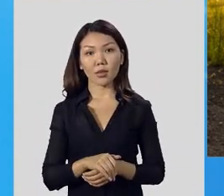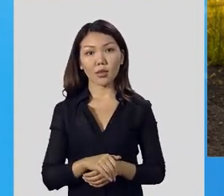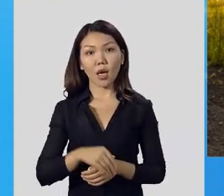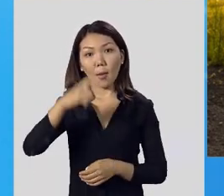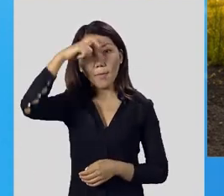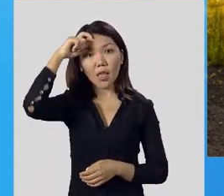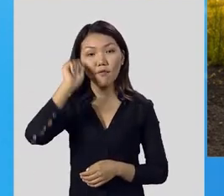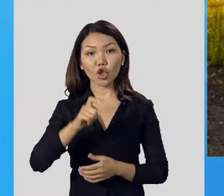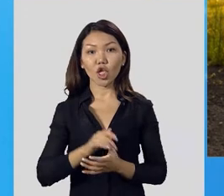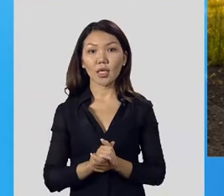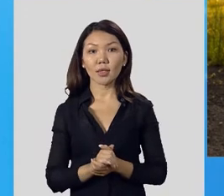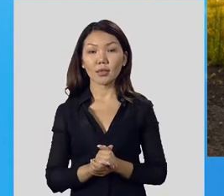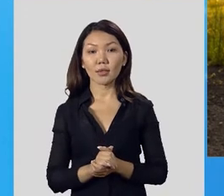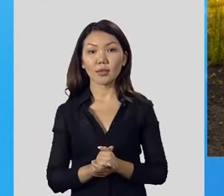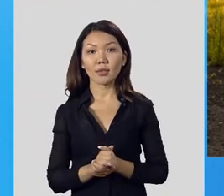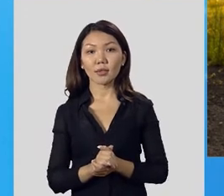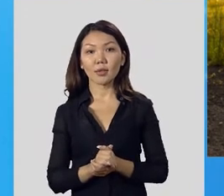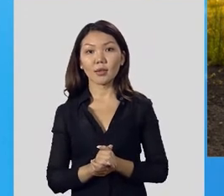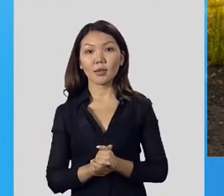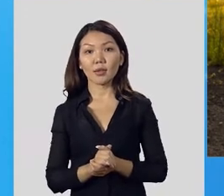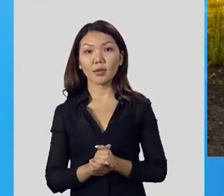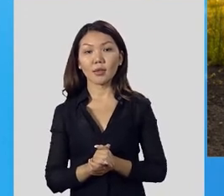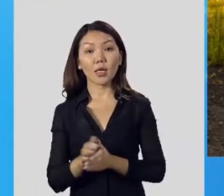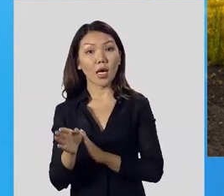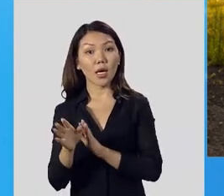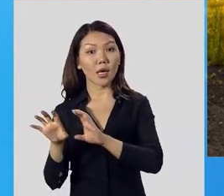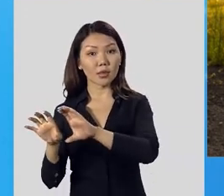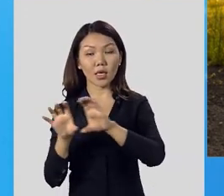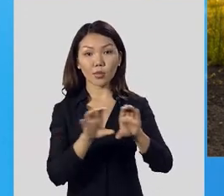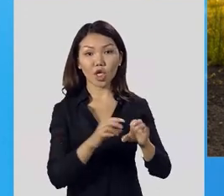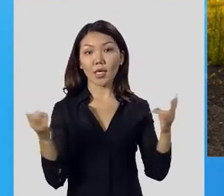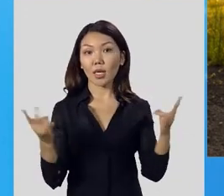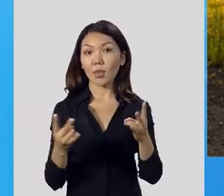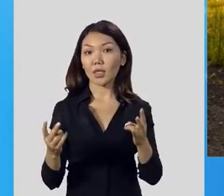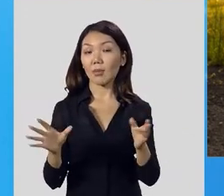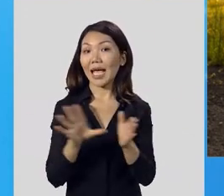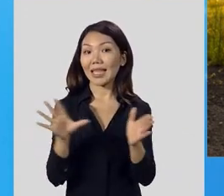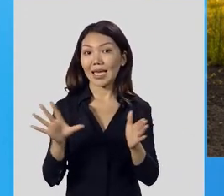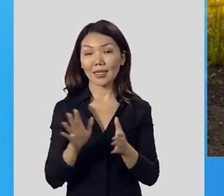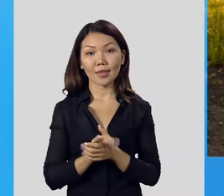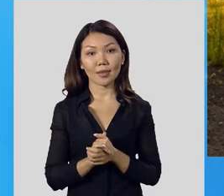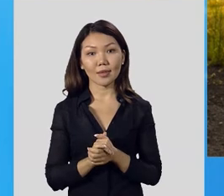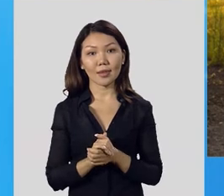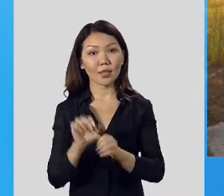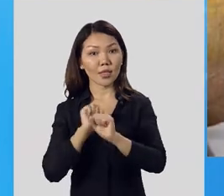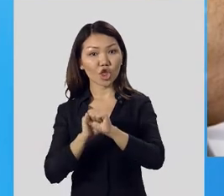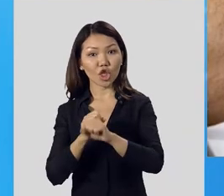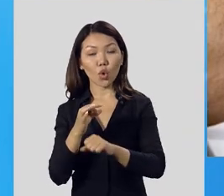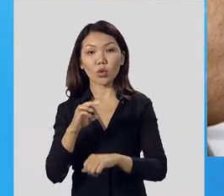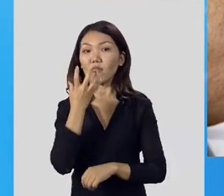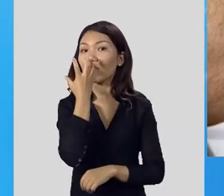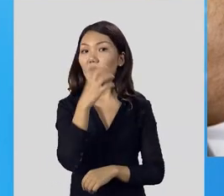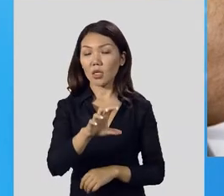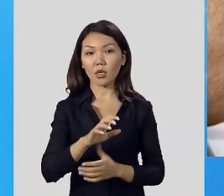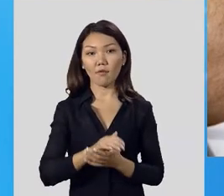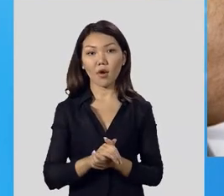железы, снабжая организм необходимой энергией и защищая от перегрева. Во время